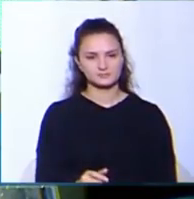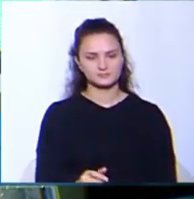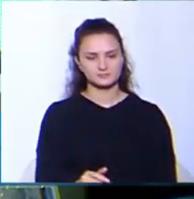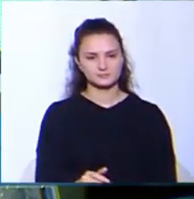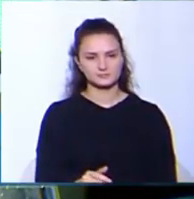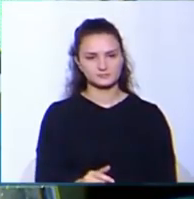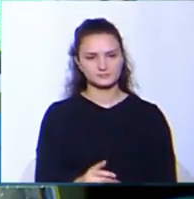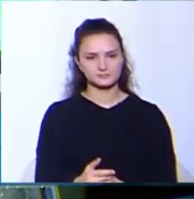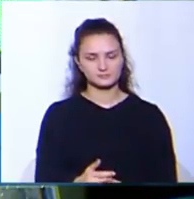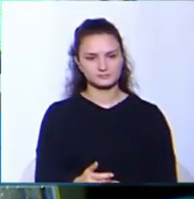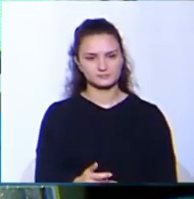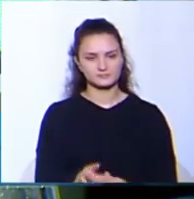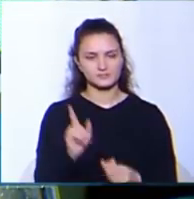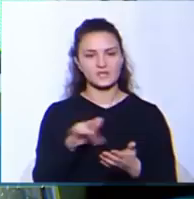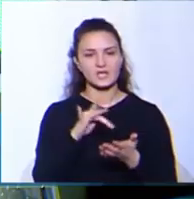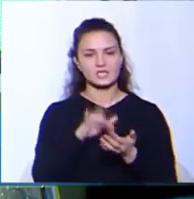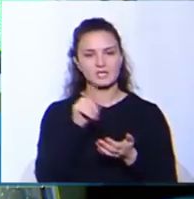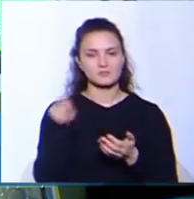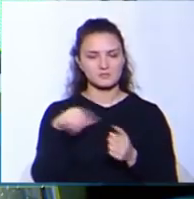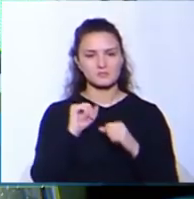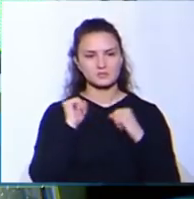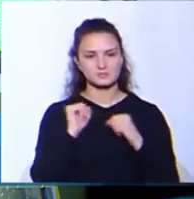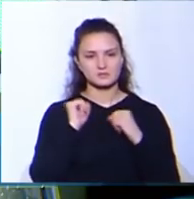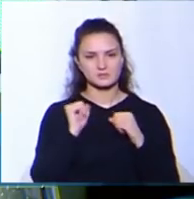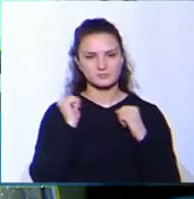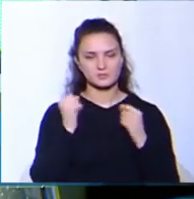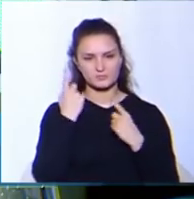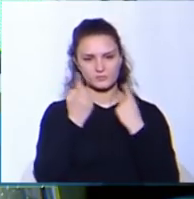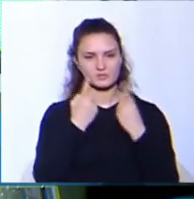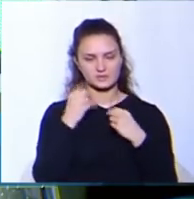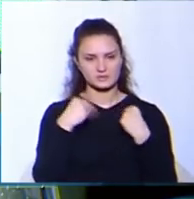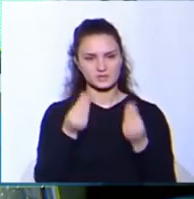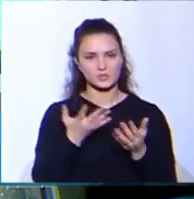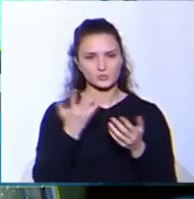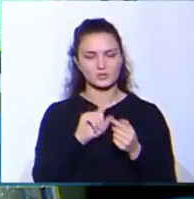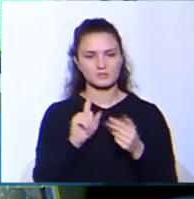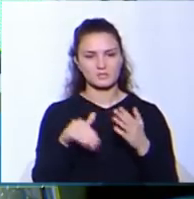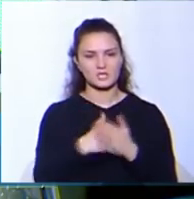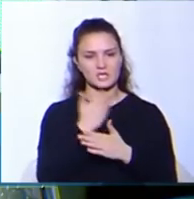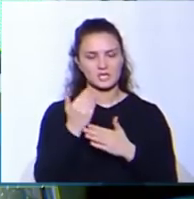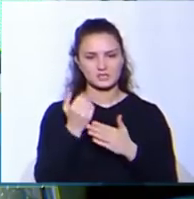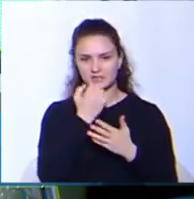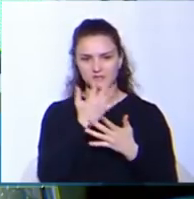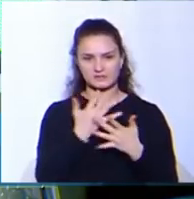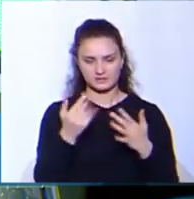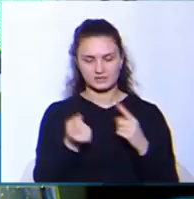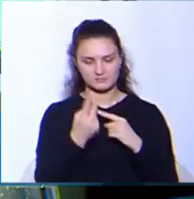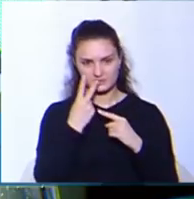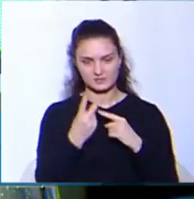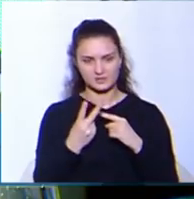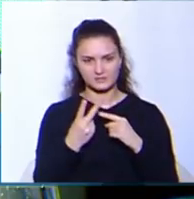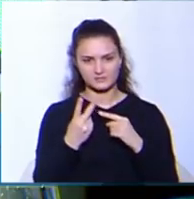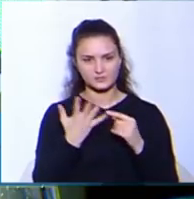რომელიც მუშაობს იმაზე, რომ ქვეყნებმა მაქსიმალურად მიაწოდონ თუ კი რაიმე ახალი ტიპის ნივთიერება გამოჩნდა,